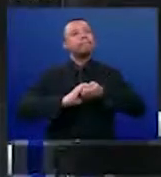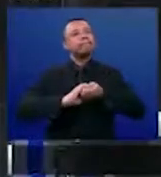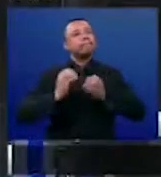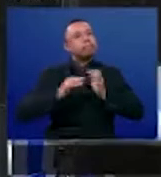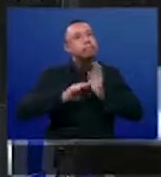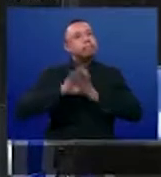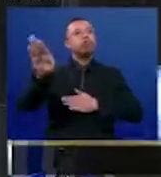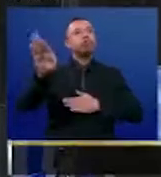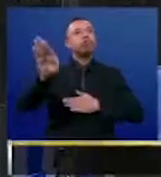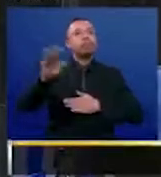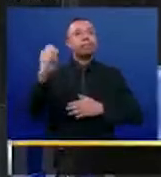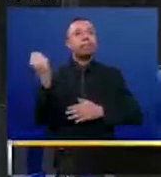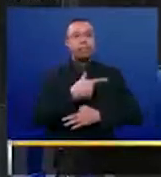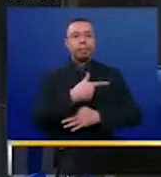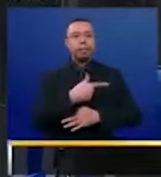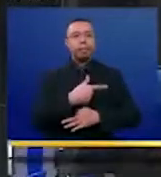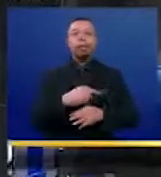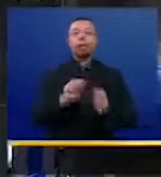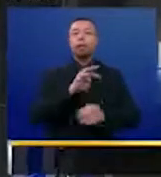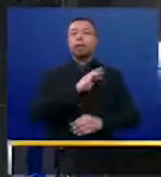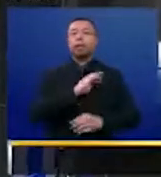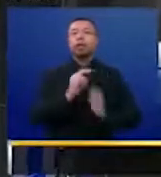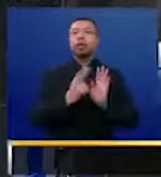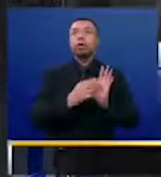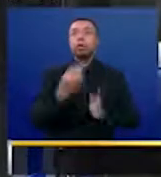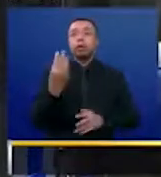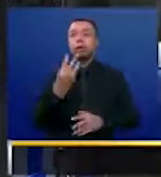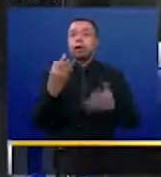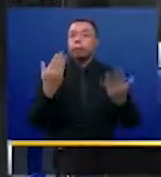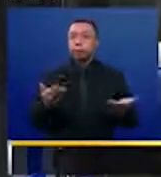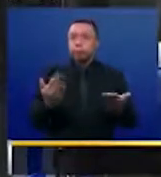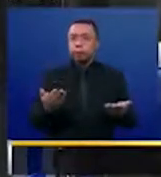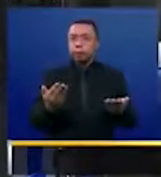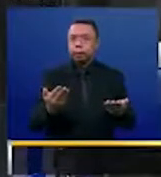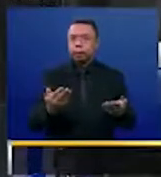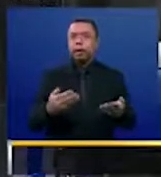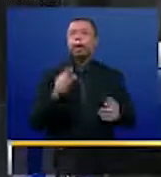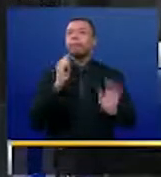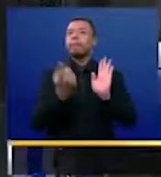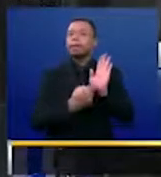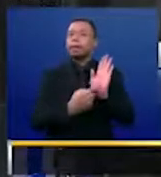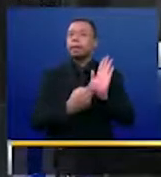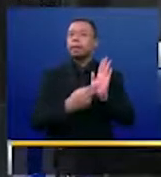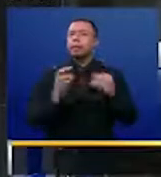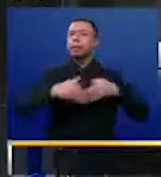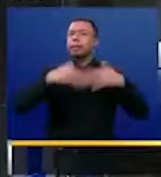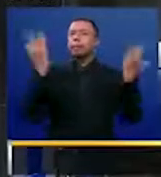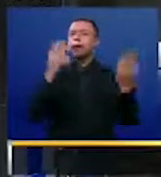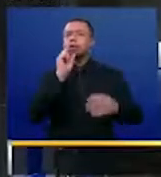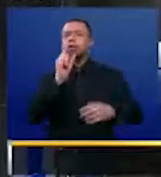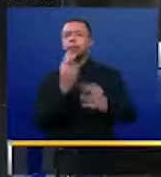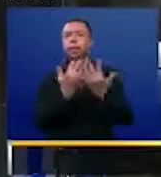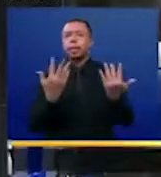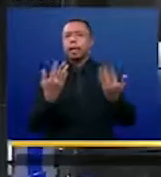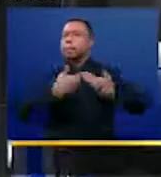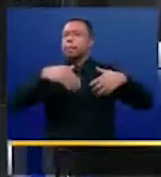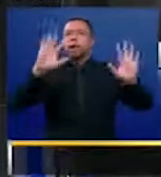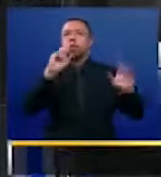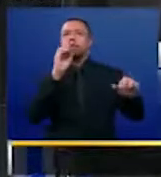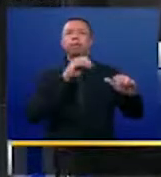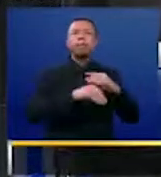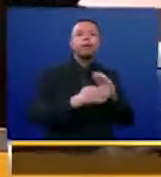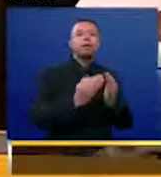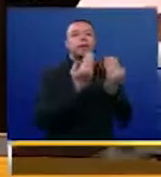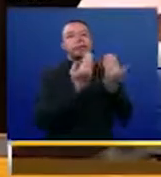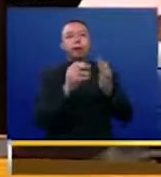baik dan cepat ya dan di misi ketiga adalah bagaimana menjamin kebebasan masyarakat ini beribadah dengan